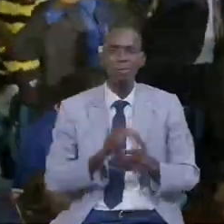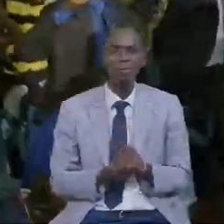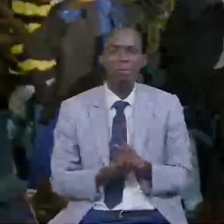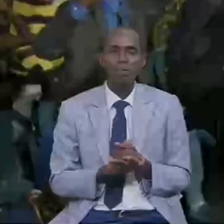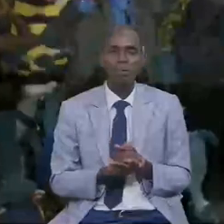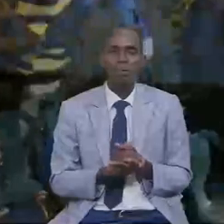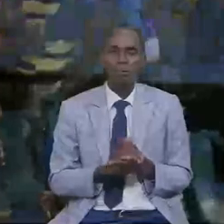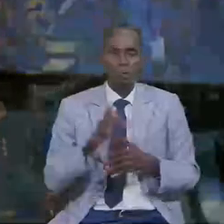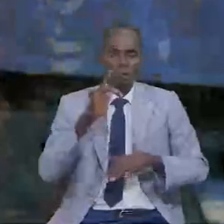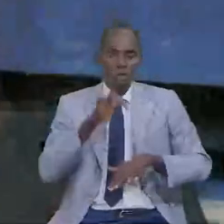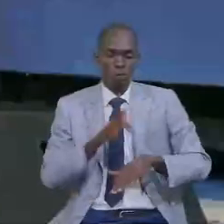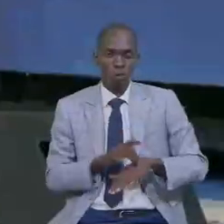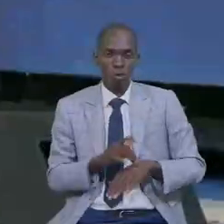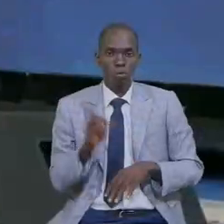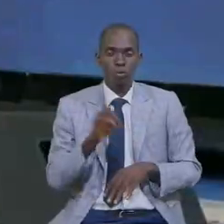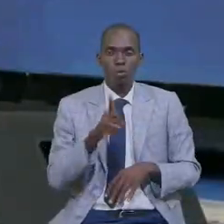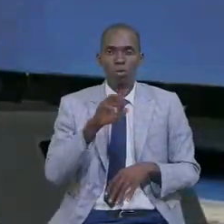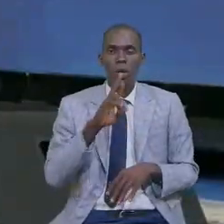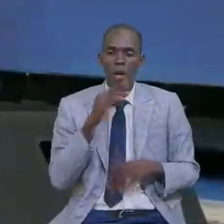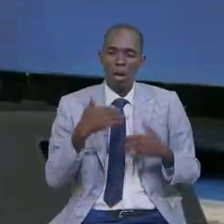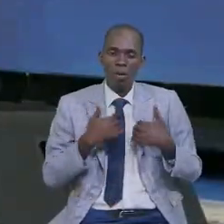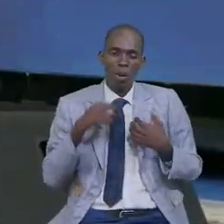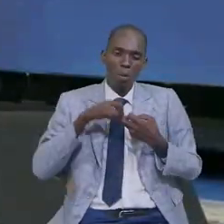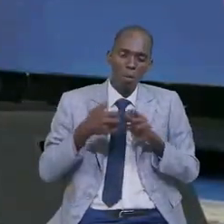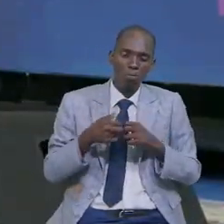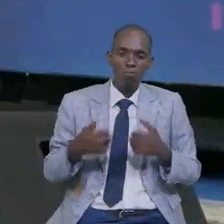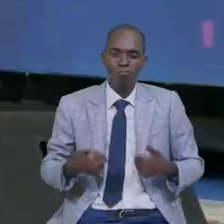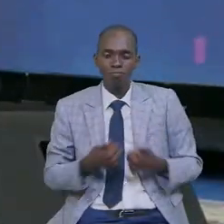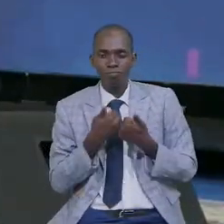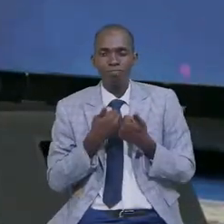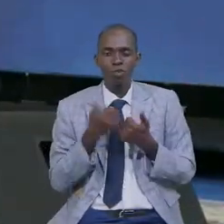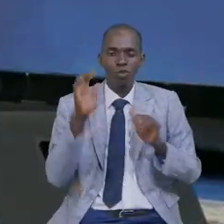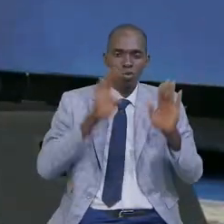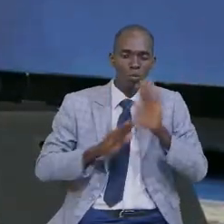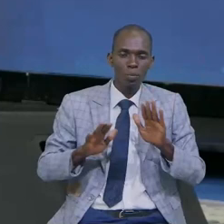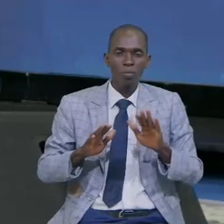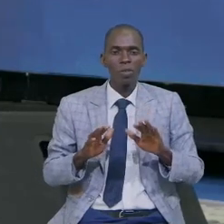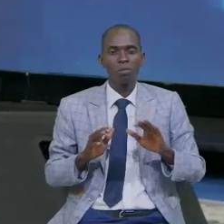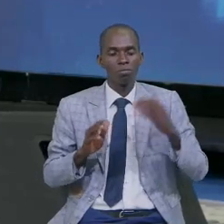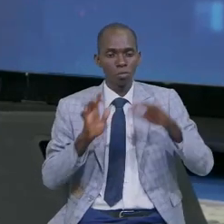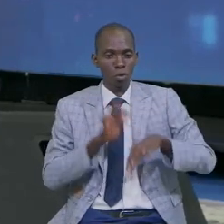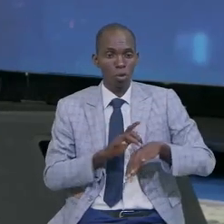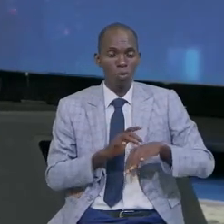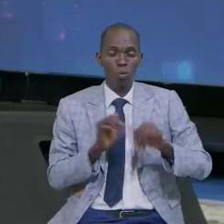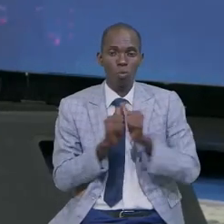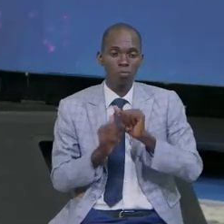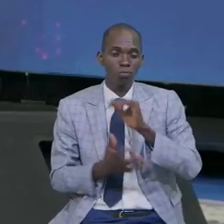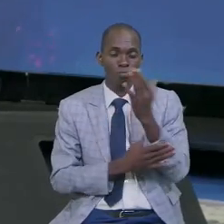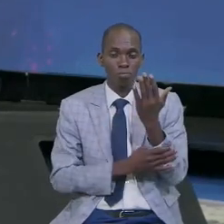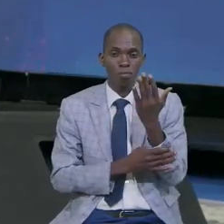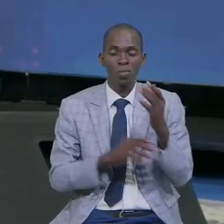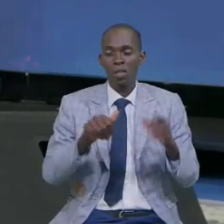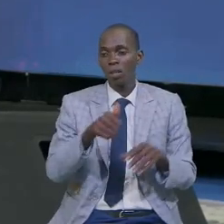Mettez la main là où vous avez le défi et vous levez l'autre main. Et au dernier,